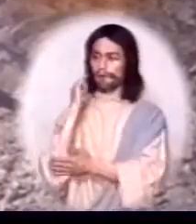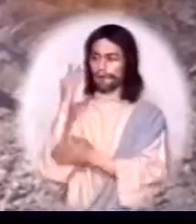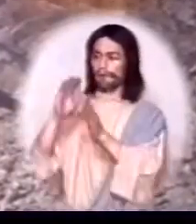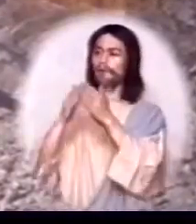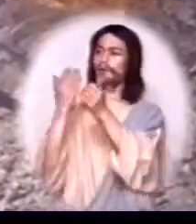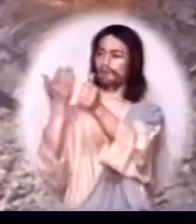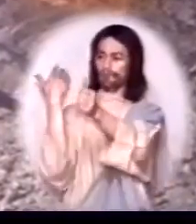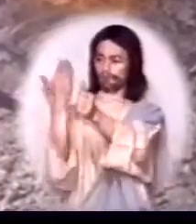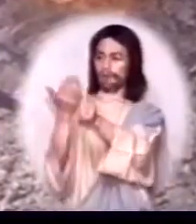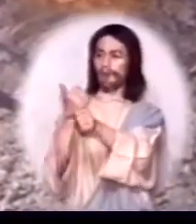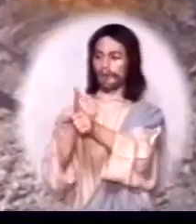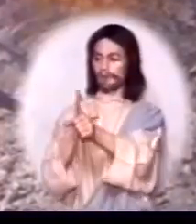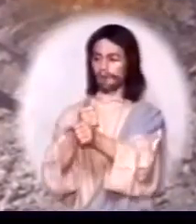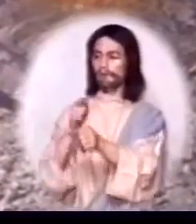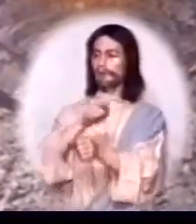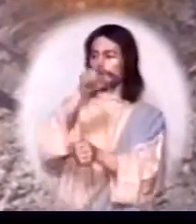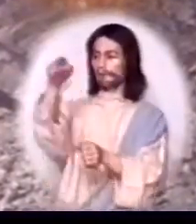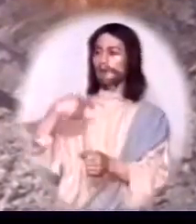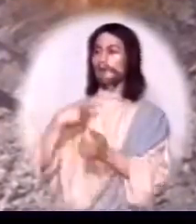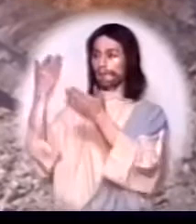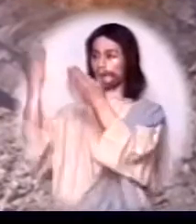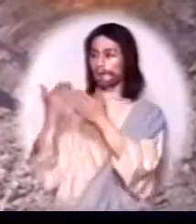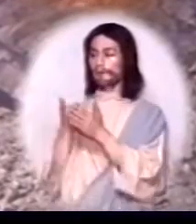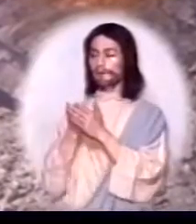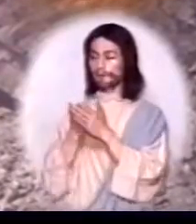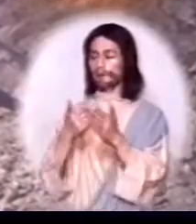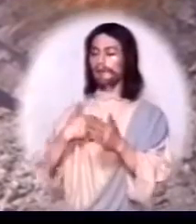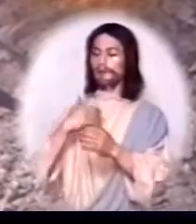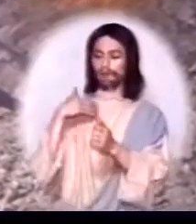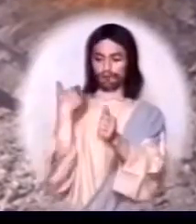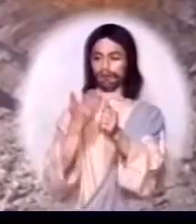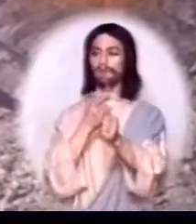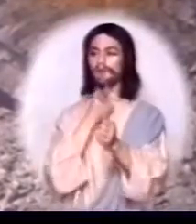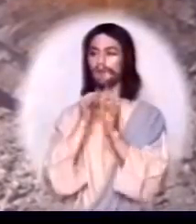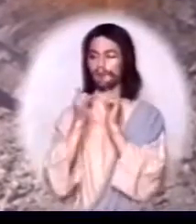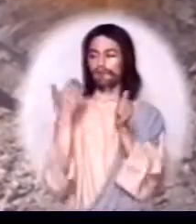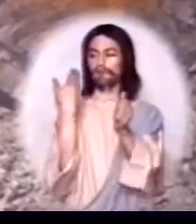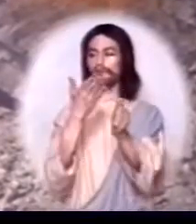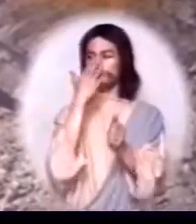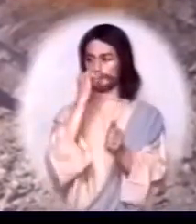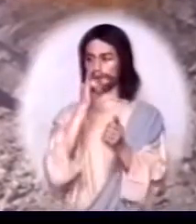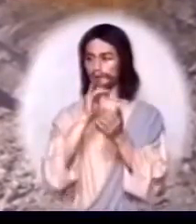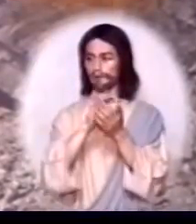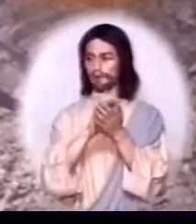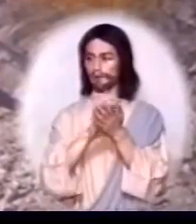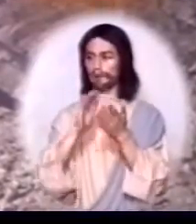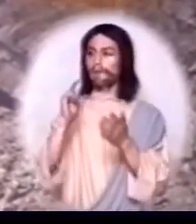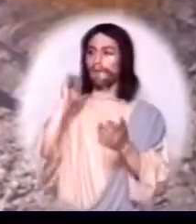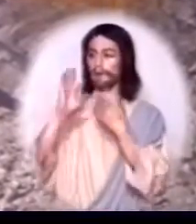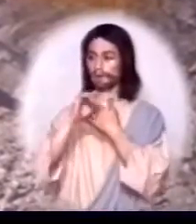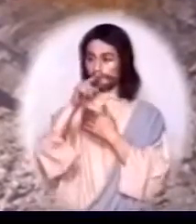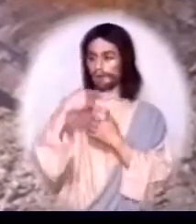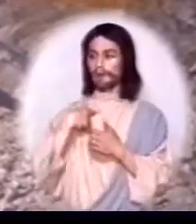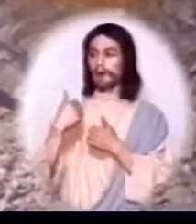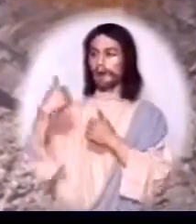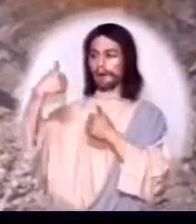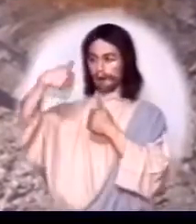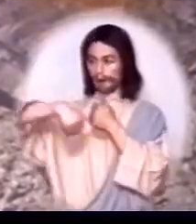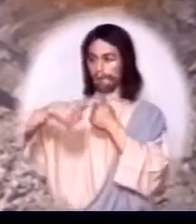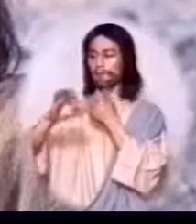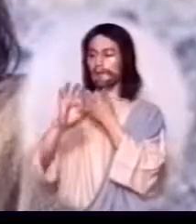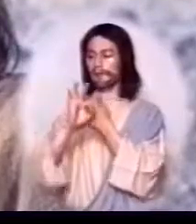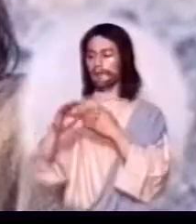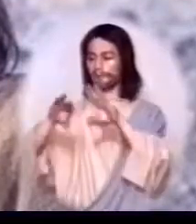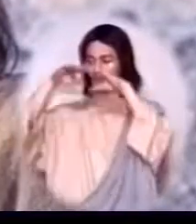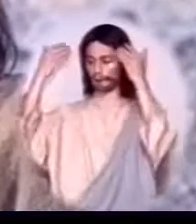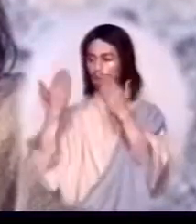권세와 영광을 당신에게 주겠어. 저것은 내가 받은 것이니 내가 주고 싶은 사람에게 줄 수 있어. 만일 당신이 내 앞에